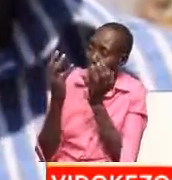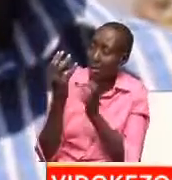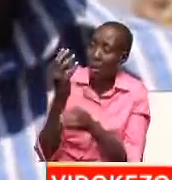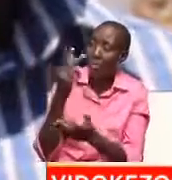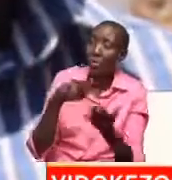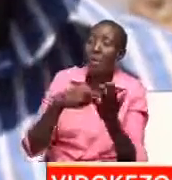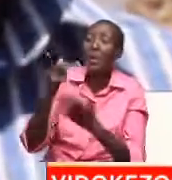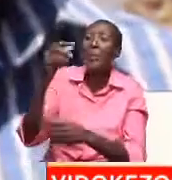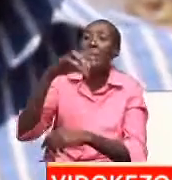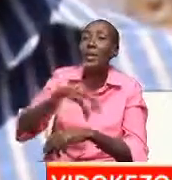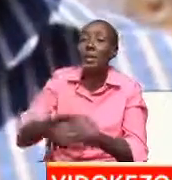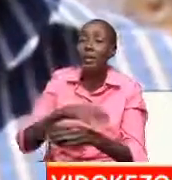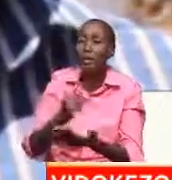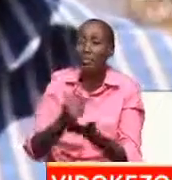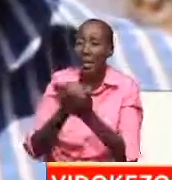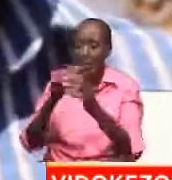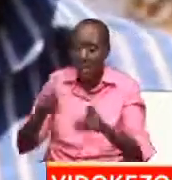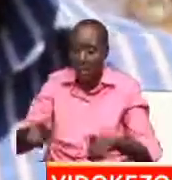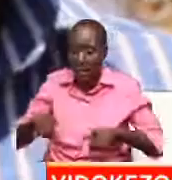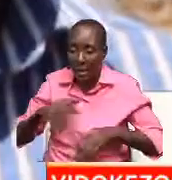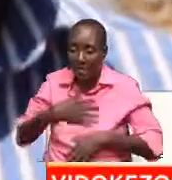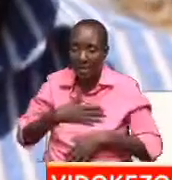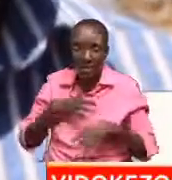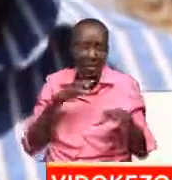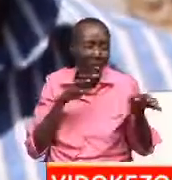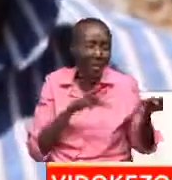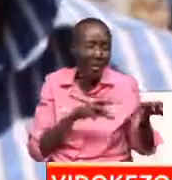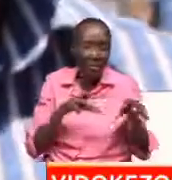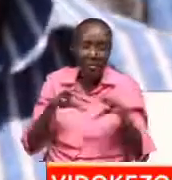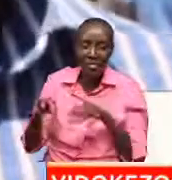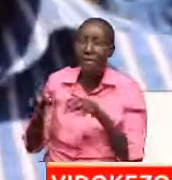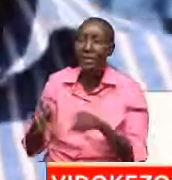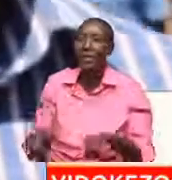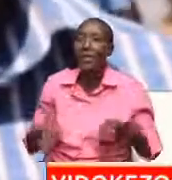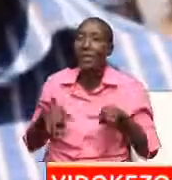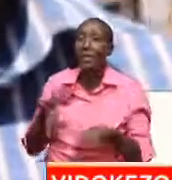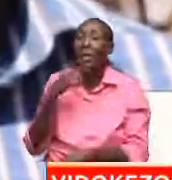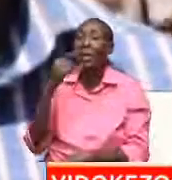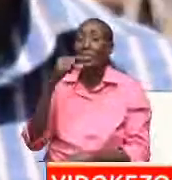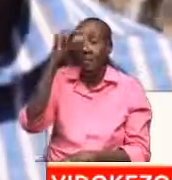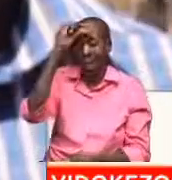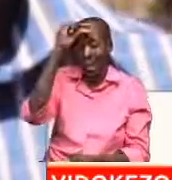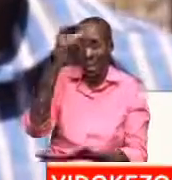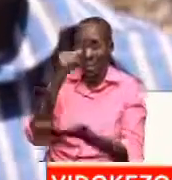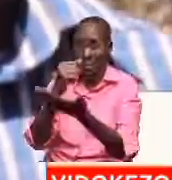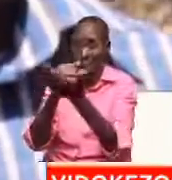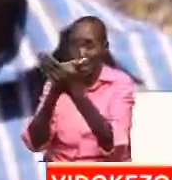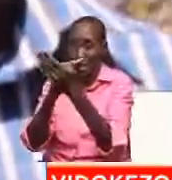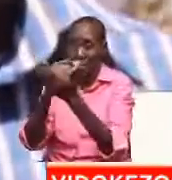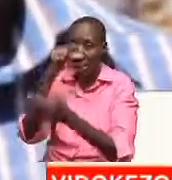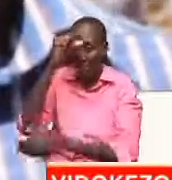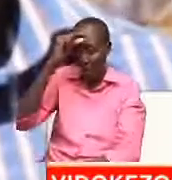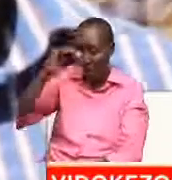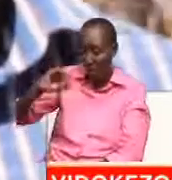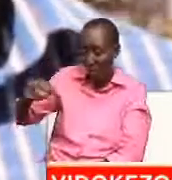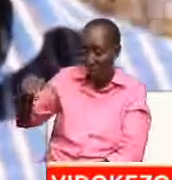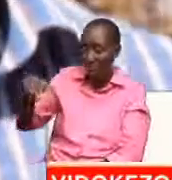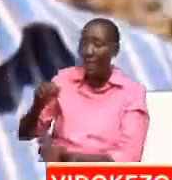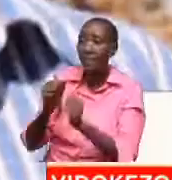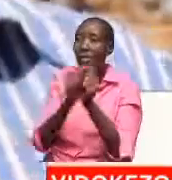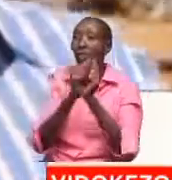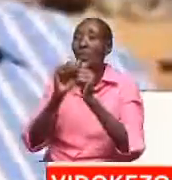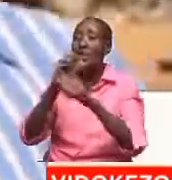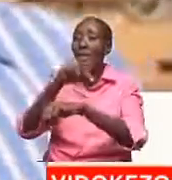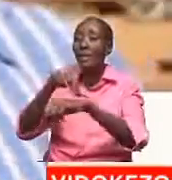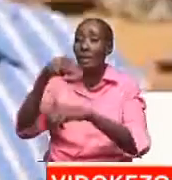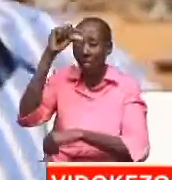maisha. Nimesumbuka sana mambo ya maisha. Mimi nasema serikali tusaidie, serikali ya county tusaidie, serikali kuu tusaidie.